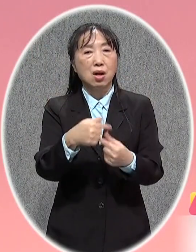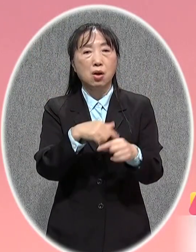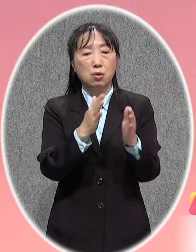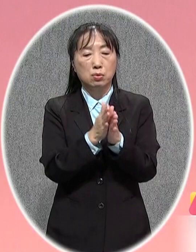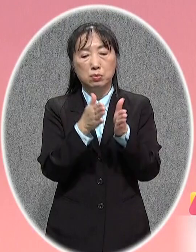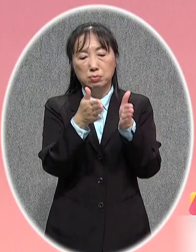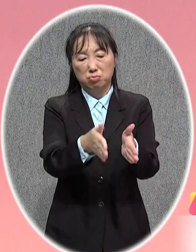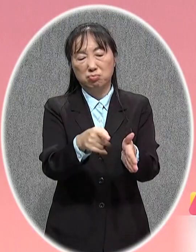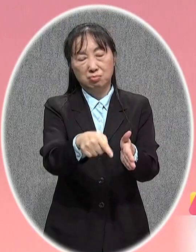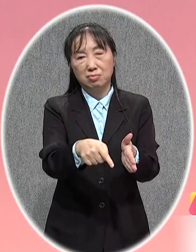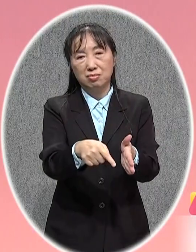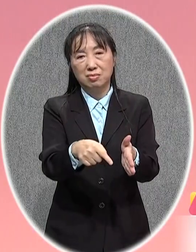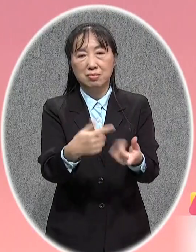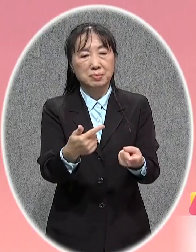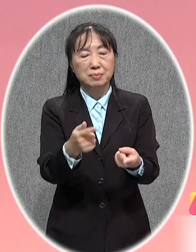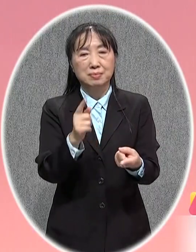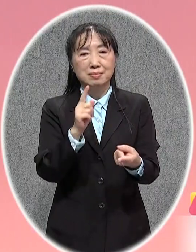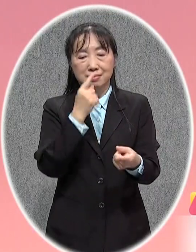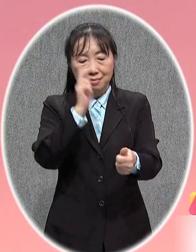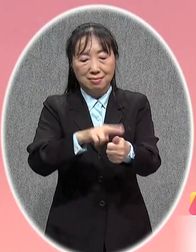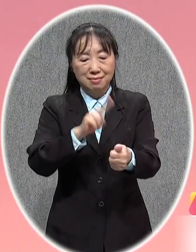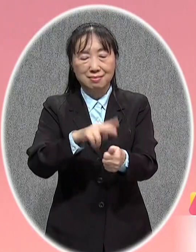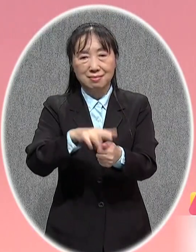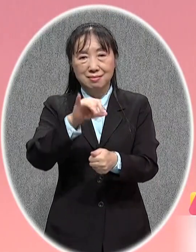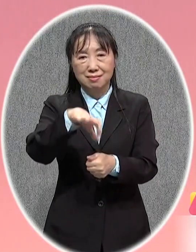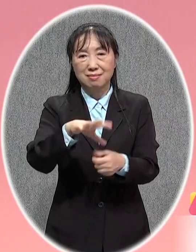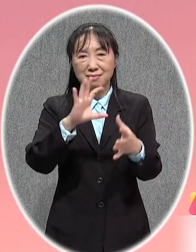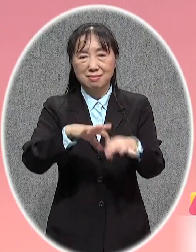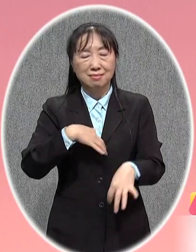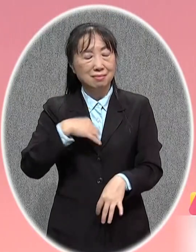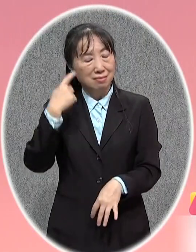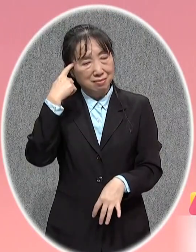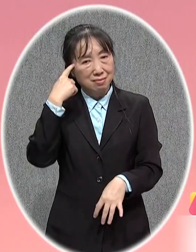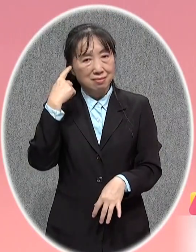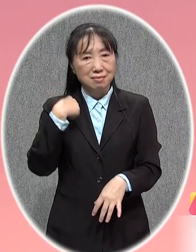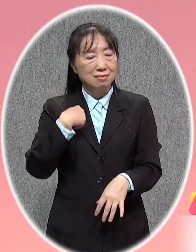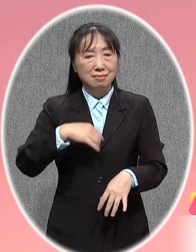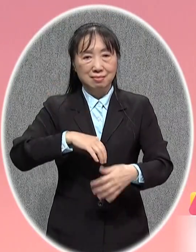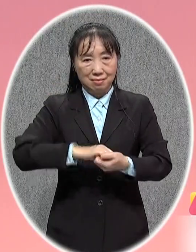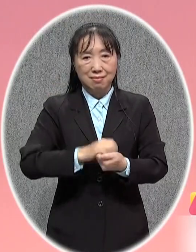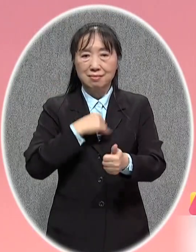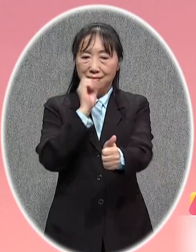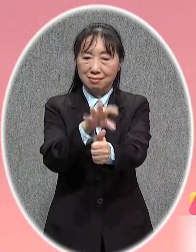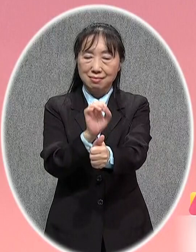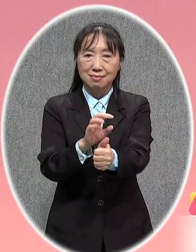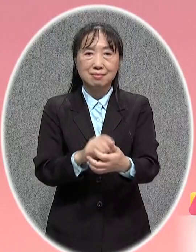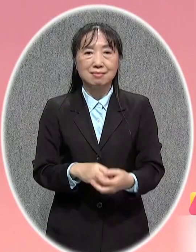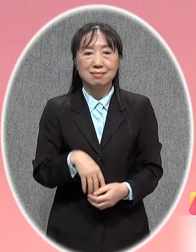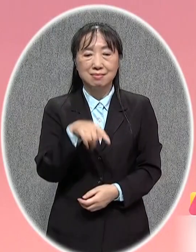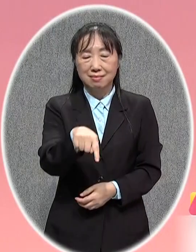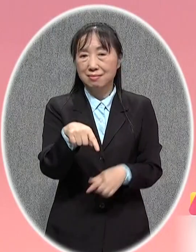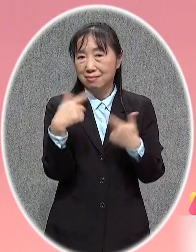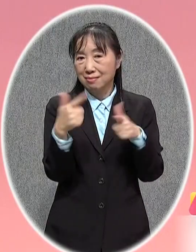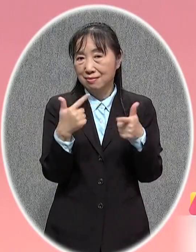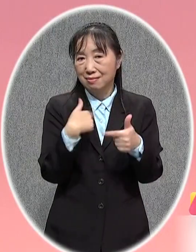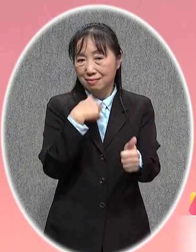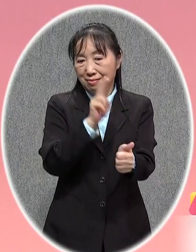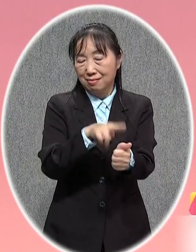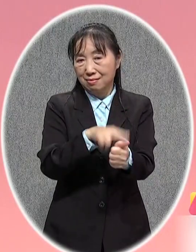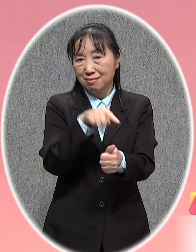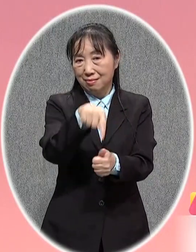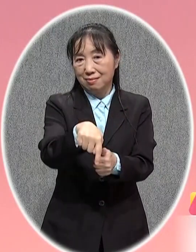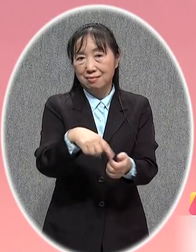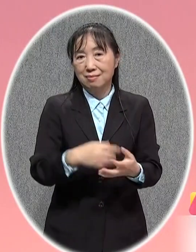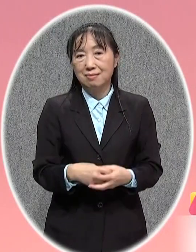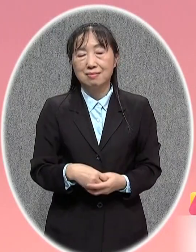方，但是在这个地方我必须要很沉痛的跟大家说明，这绝对不是在撕裂地